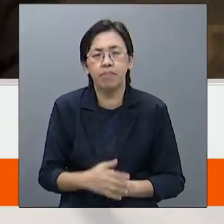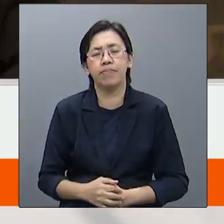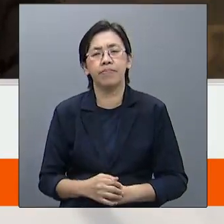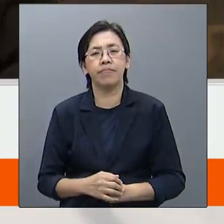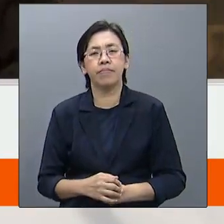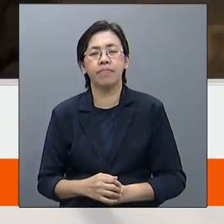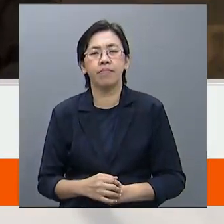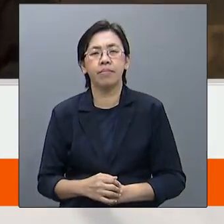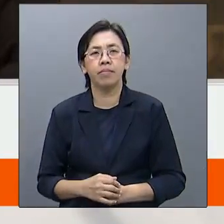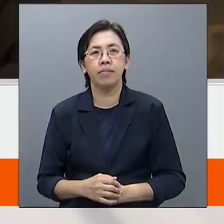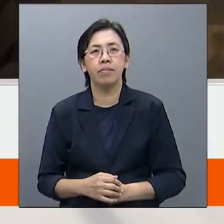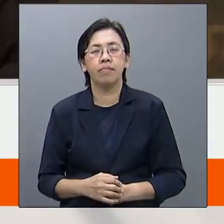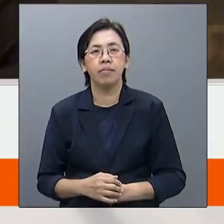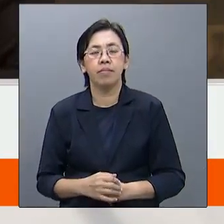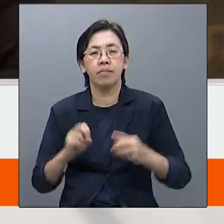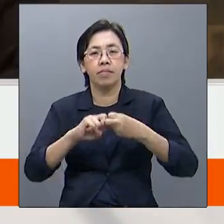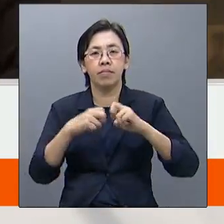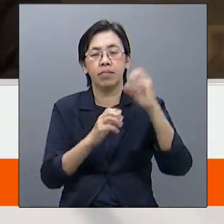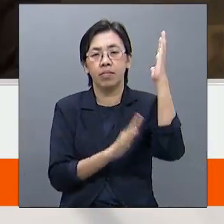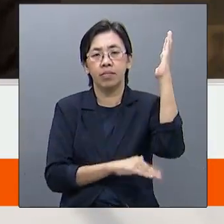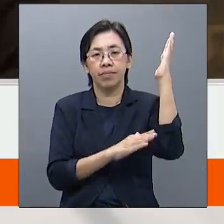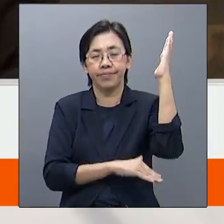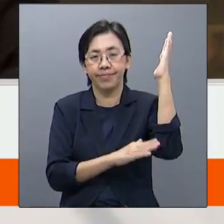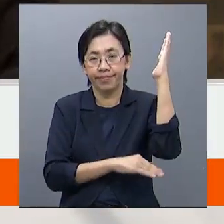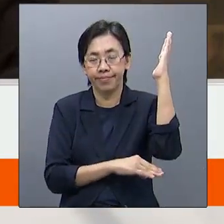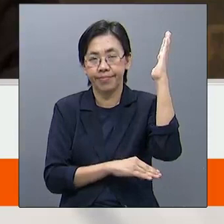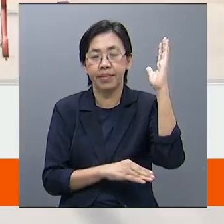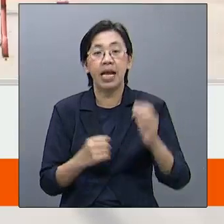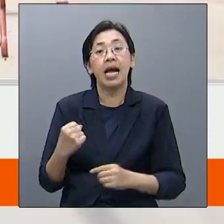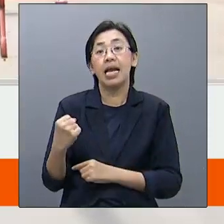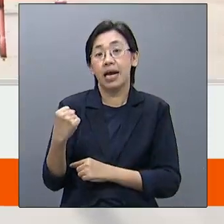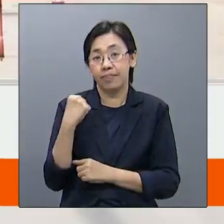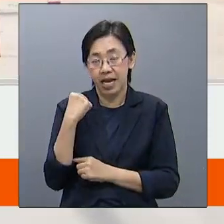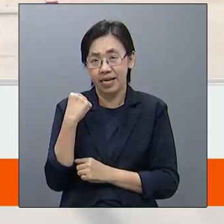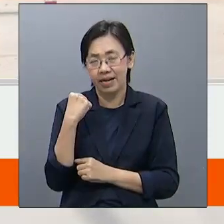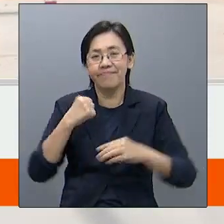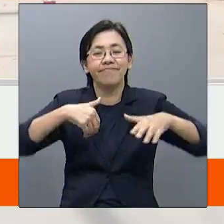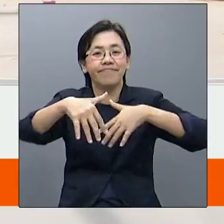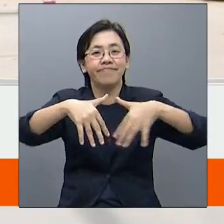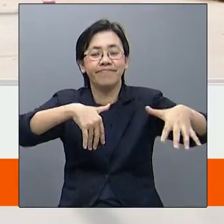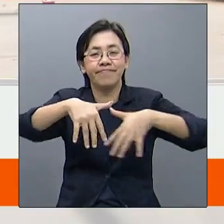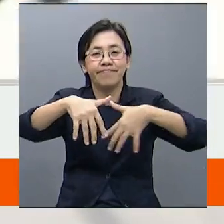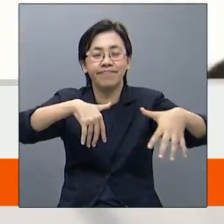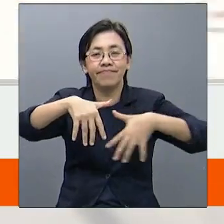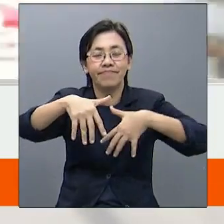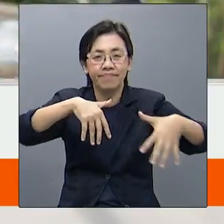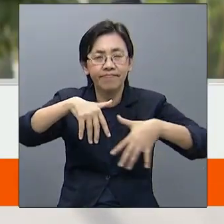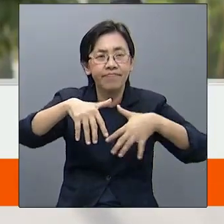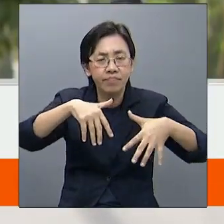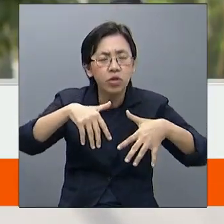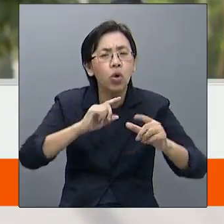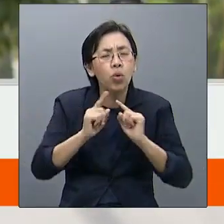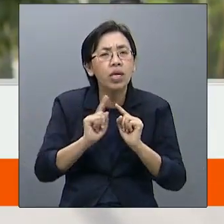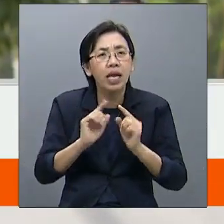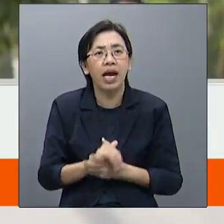ผมอยากจะเริ่มแบบนี้ก่อนถ้าปัหาพา banhเมเราพูดถึงเรื่องของอำนาจแ่นอนประชาชน ที่พยายามพูดถงมากกก็